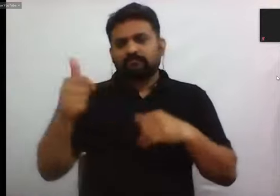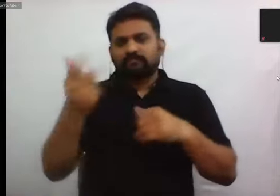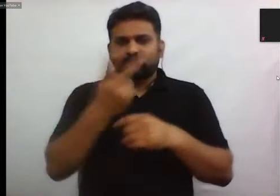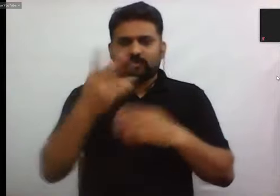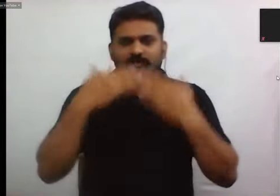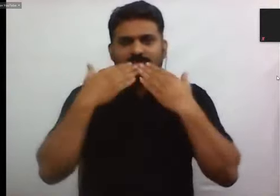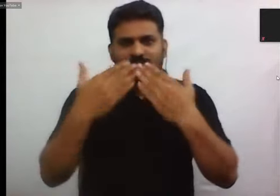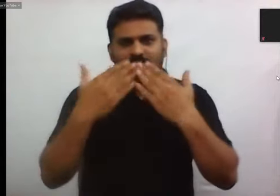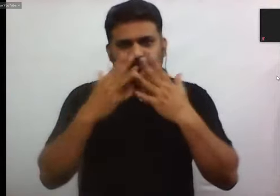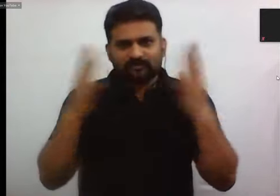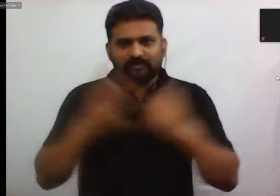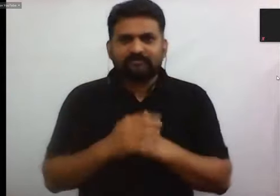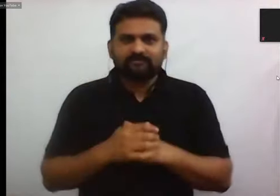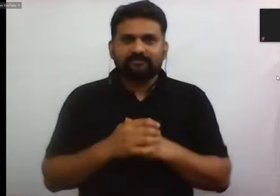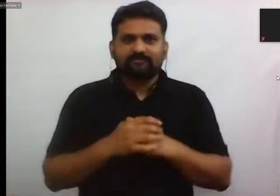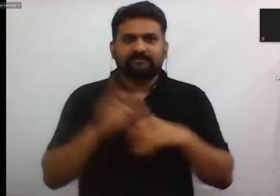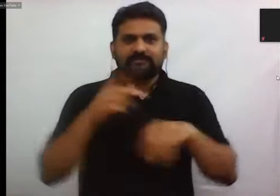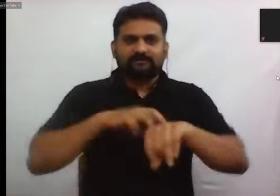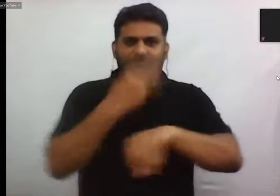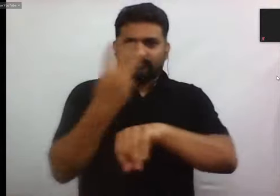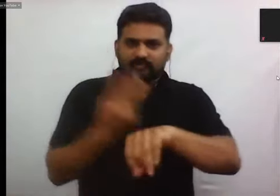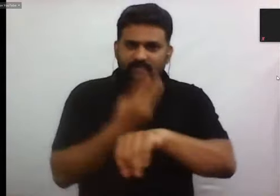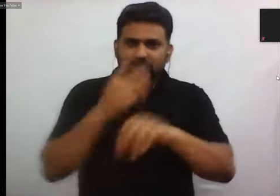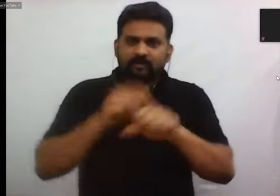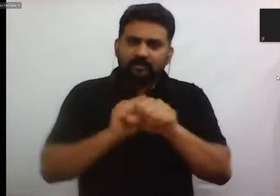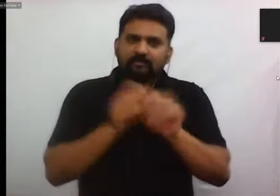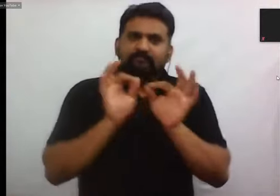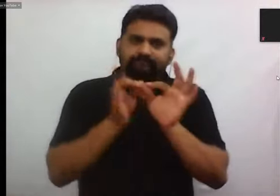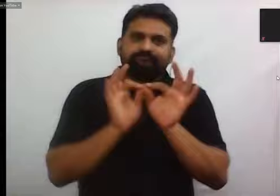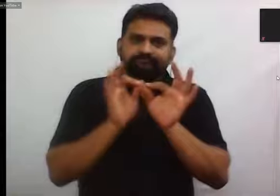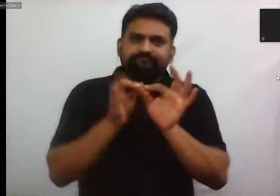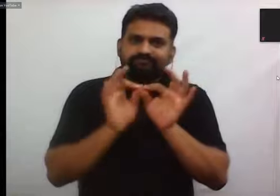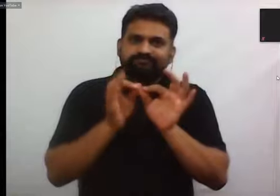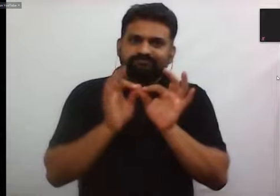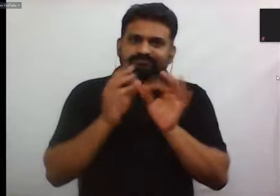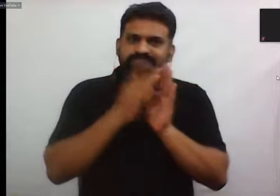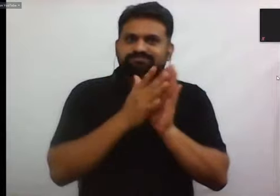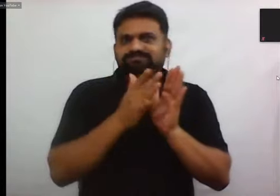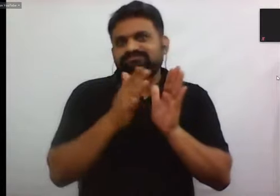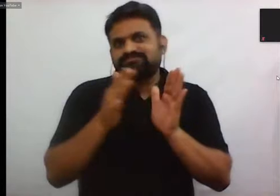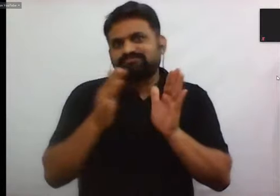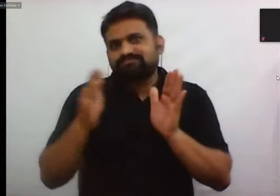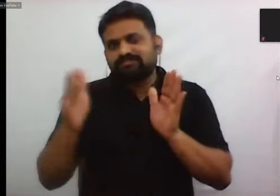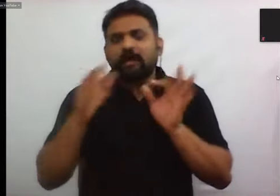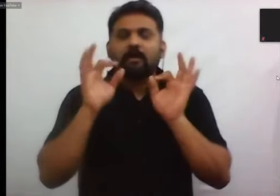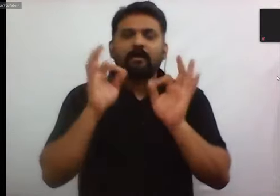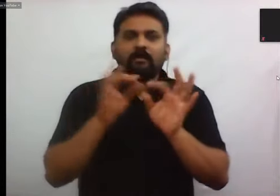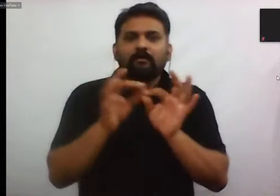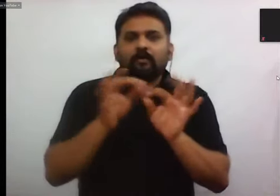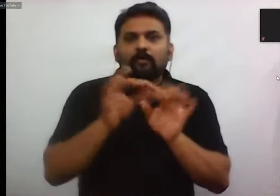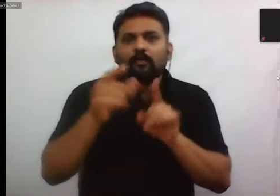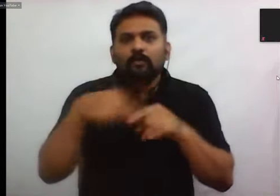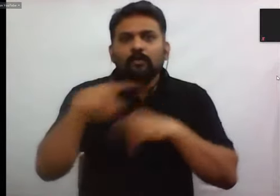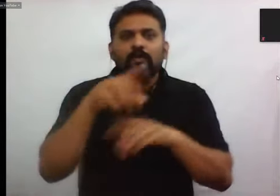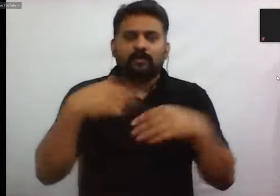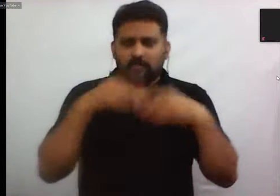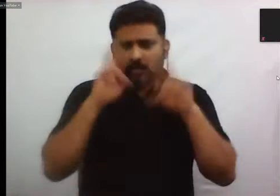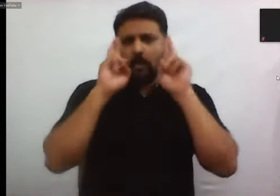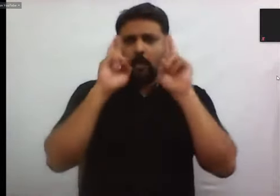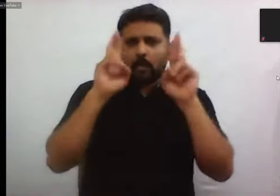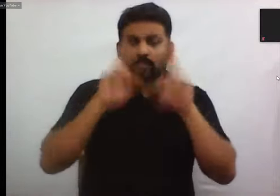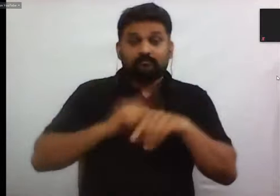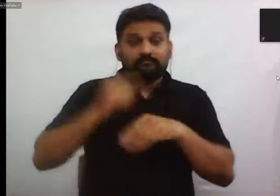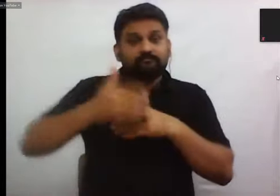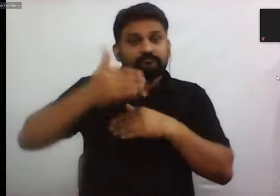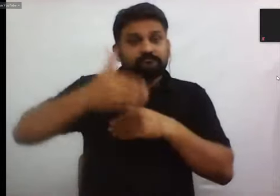बोलना चाहते हैं कि इतने 3 घंटे तक कंटिन्यूस आपने साइन लैंग्वेज इंटरप्रिटेशन दिए, और आशा है कि हमारे जितने